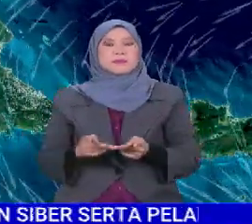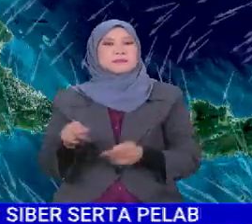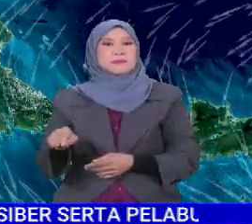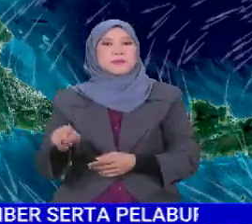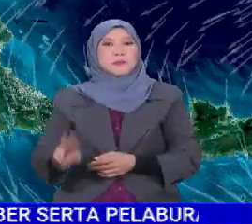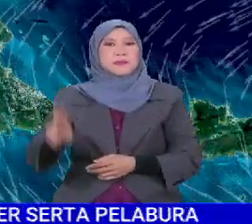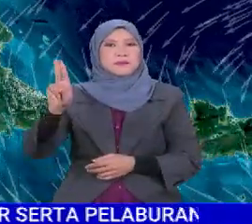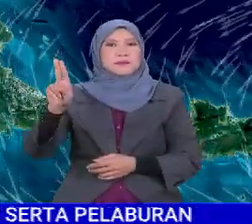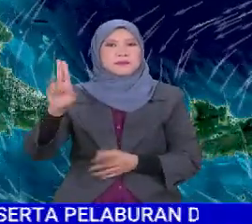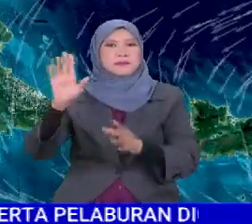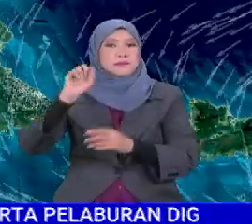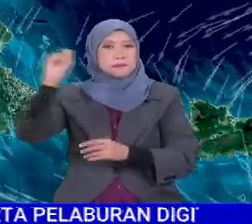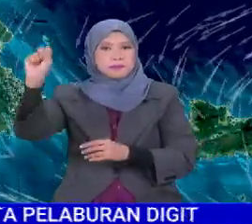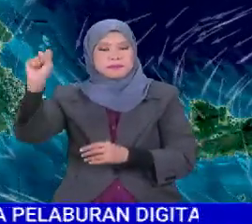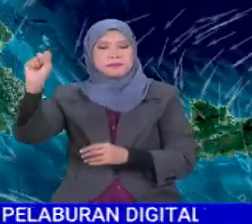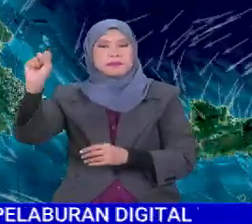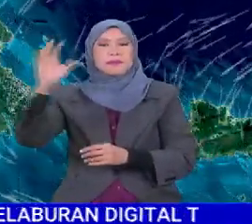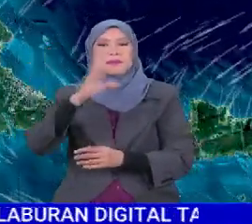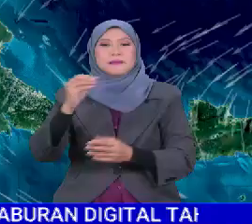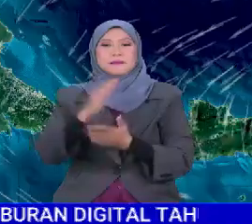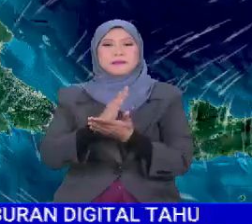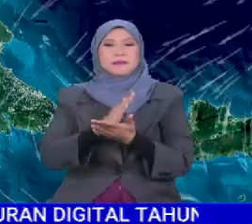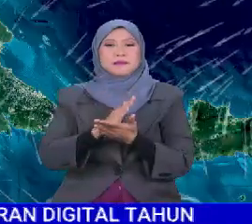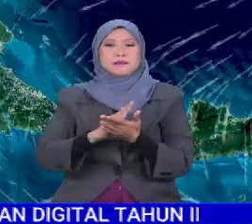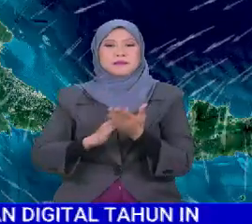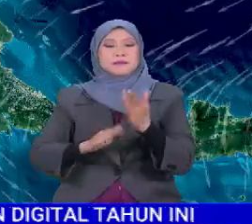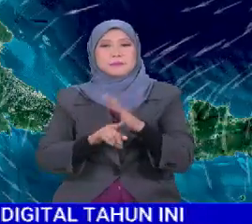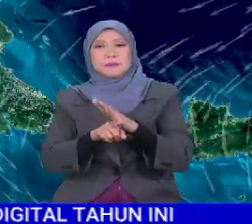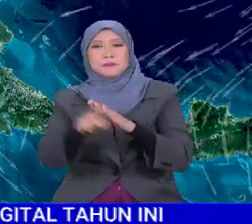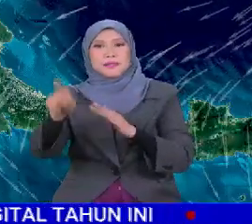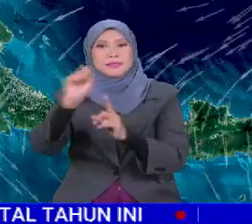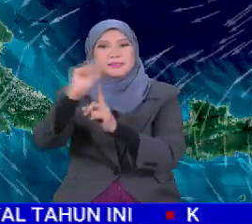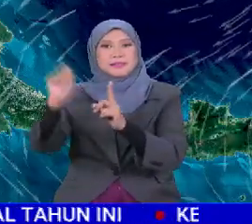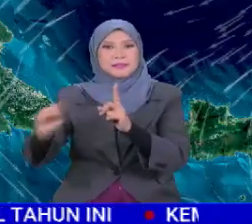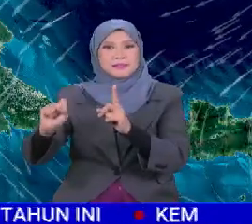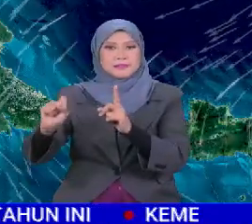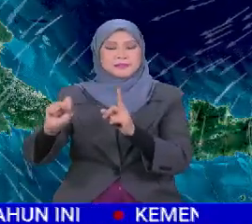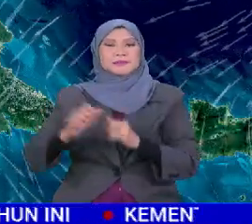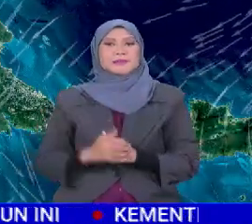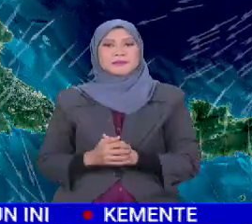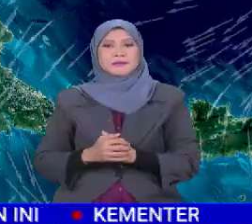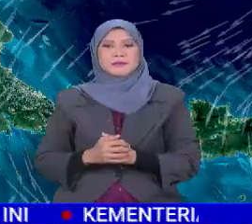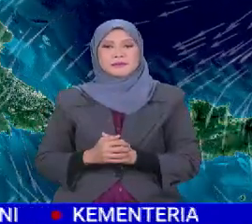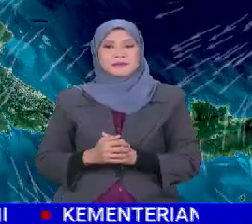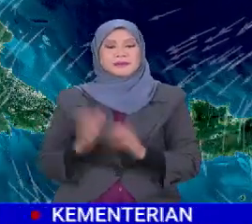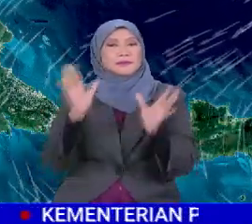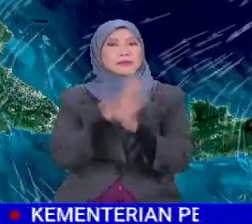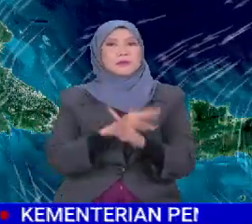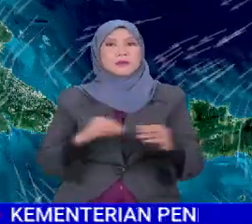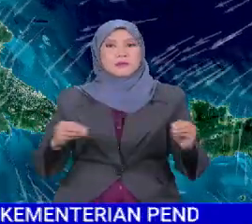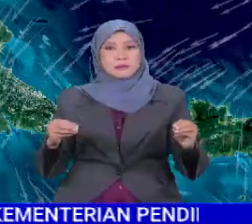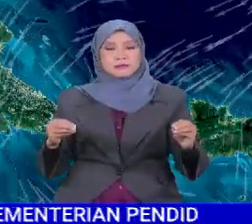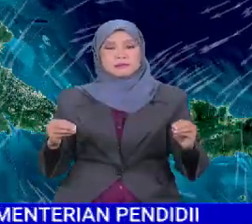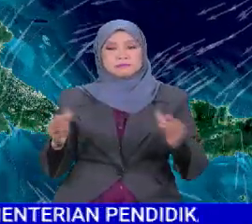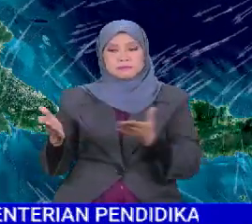sekitar utara negeri Sabah dan sedikit di bahagian pedalaman dan juga sandakan negeri Sabah. Manakala bagi negeri Sarawak, kita dapat